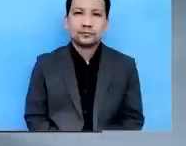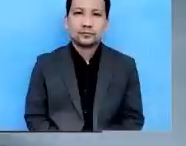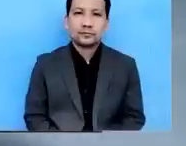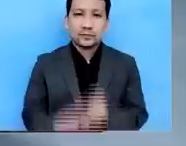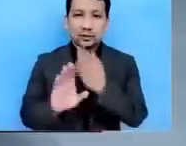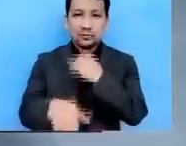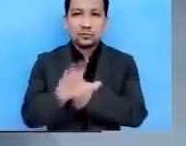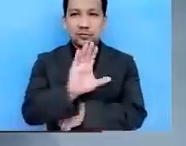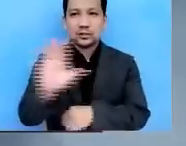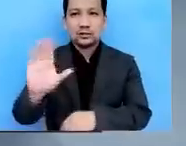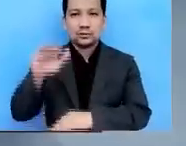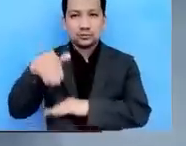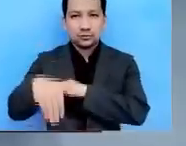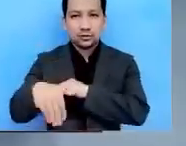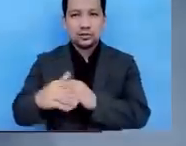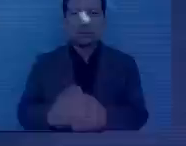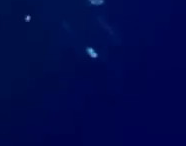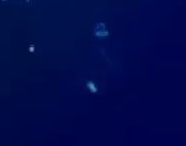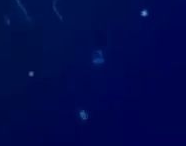Magbabalik pa ang Frontline Tonight.